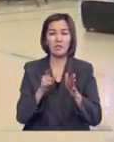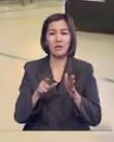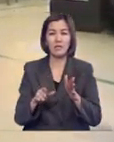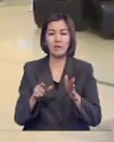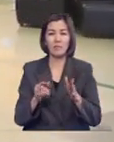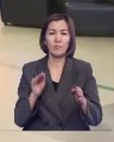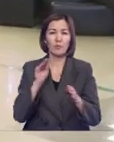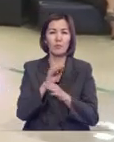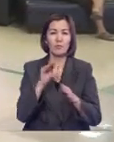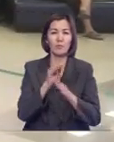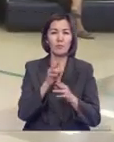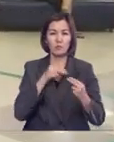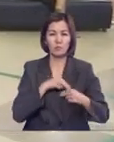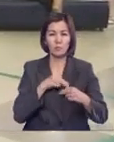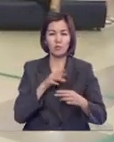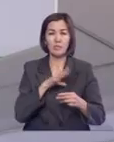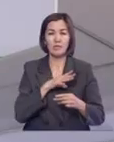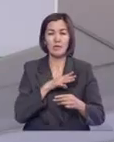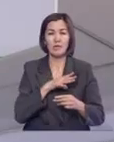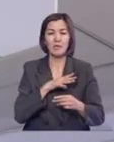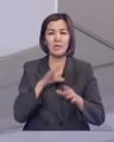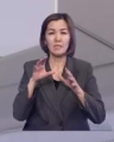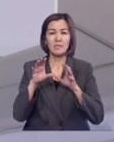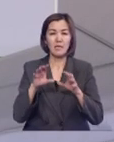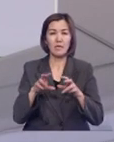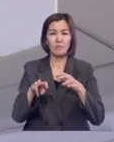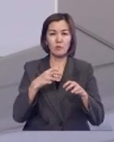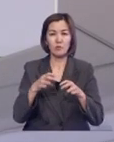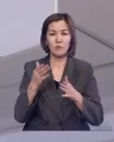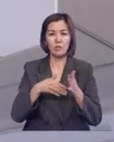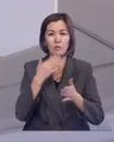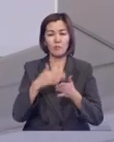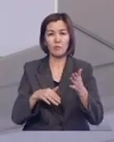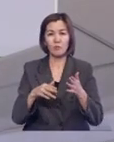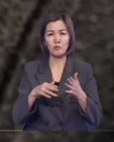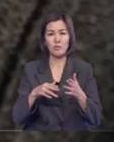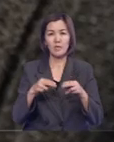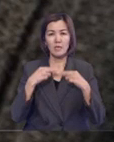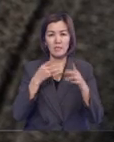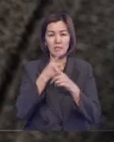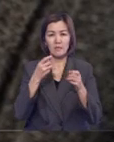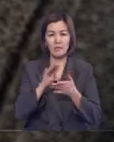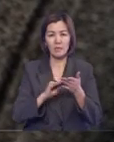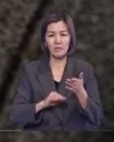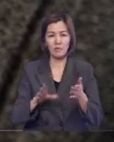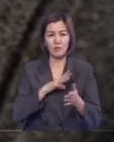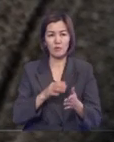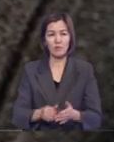тартылғаны расталды. Анықталған заң бұзушылыққа жою үшін заң бұзған қызметкерлерге ескерту ретінде әкімшілік хаттама толтырылды.